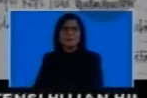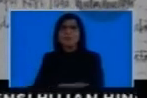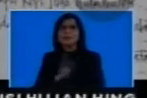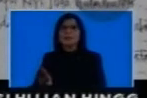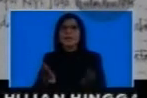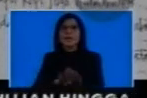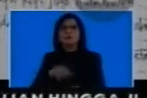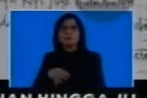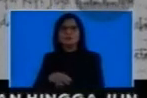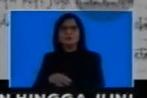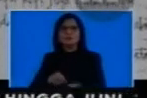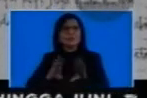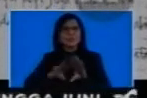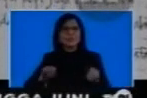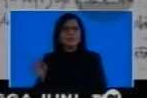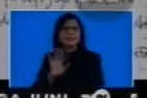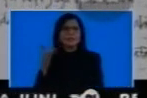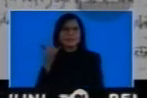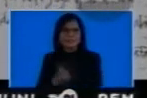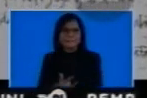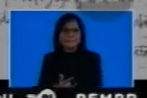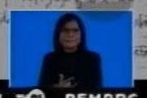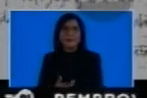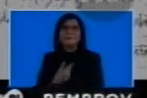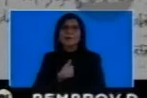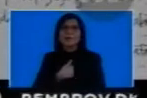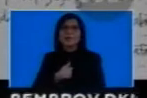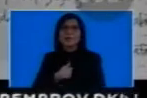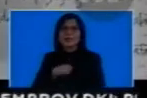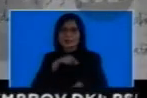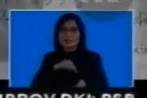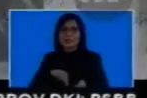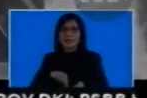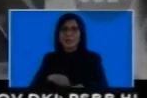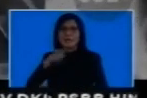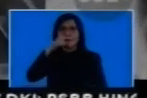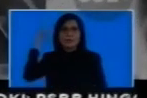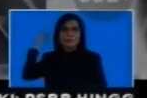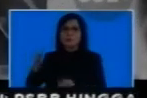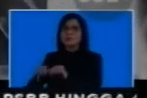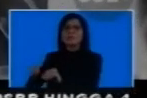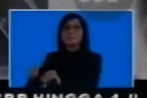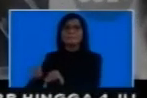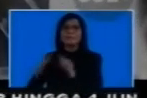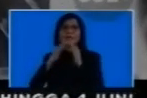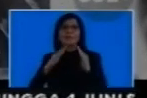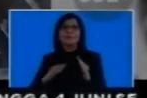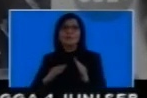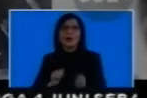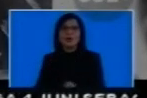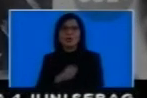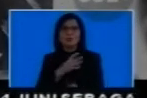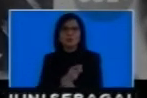bekerja sepenuhnya. Itulah salah satu alasan mereka menitipkan saya. Di rumah ini, saya dan kakak